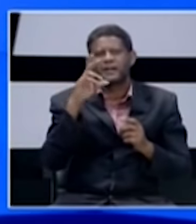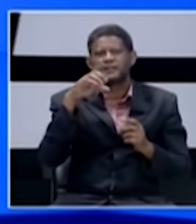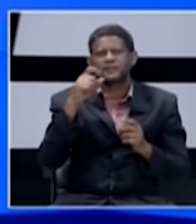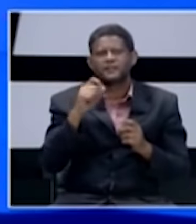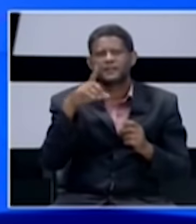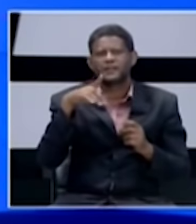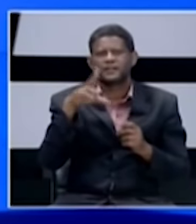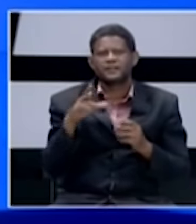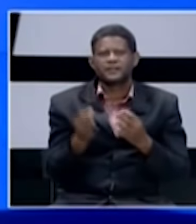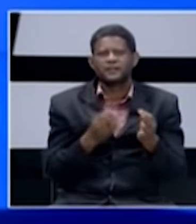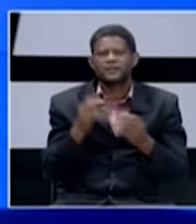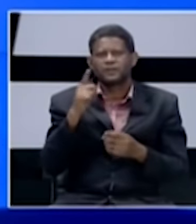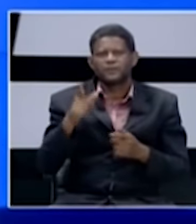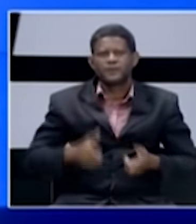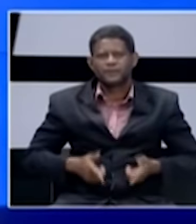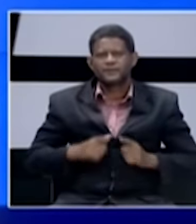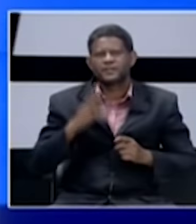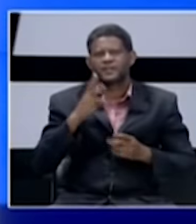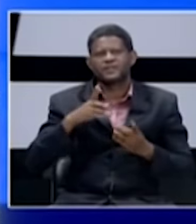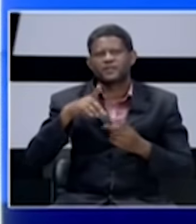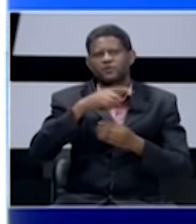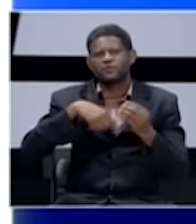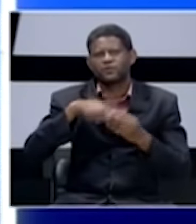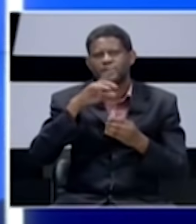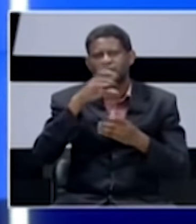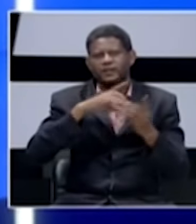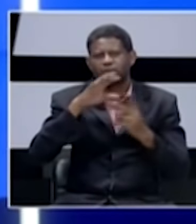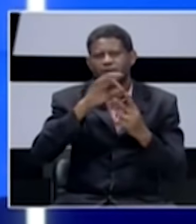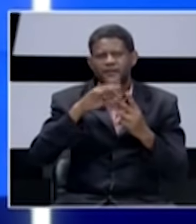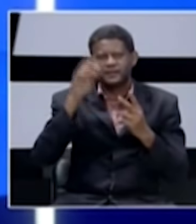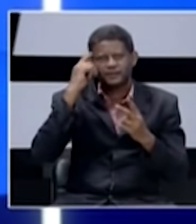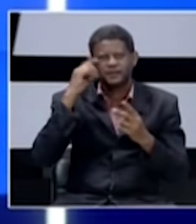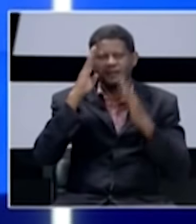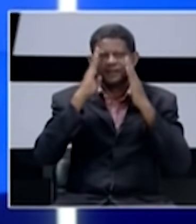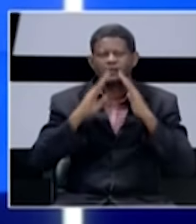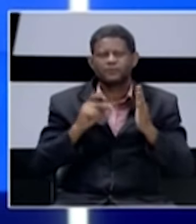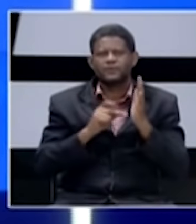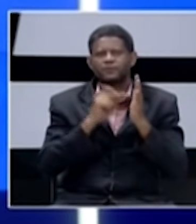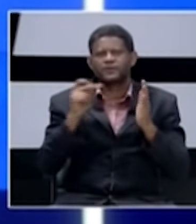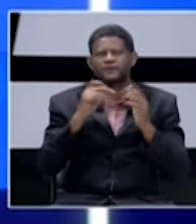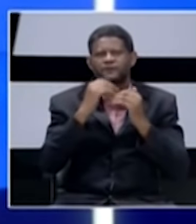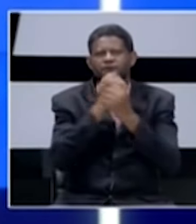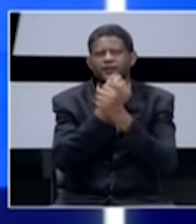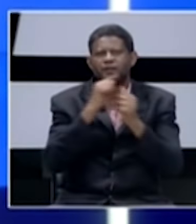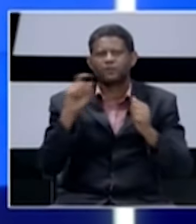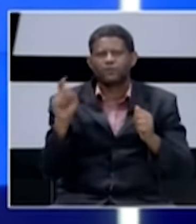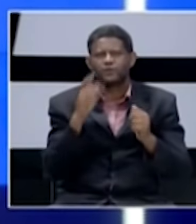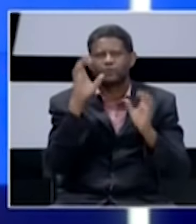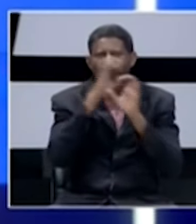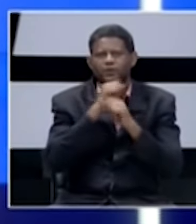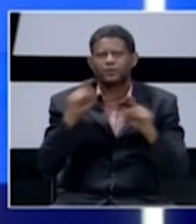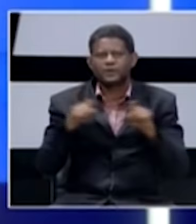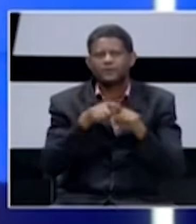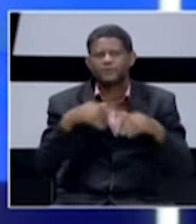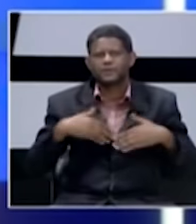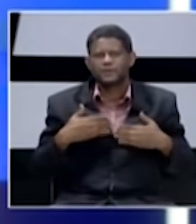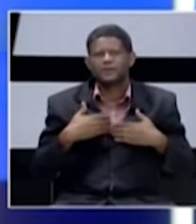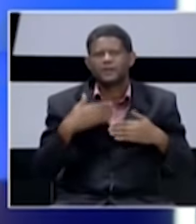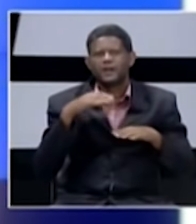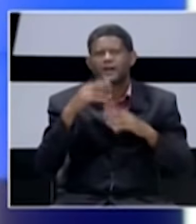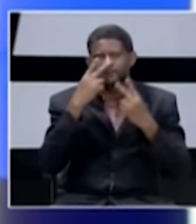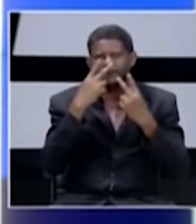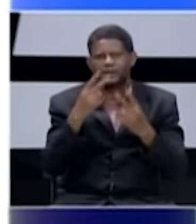اتوم نبرتی شرشای زور کلا مرات تگرای سلامون دموکراسیون فتحون کوینو مززامو خمز حگوسوم اب زرعی و